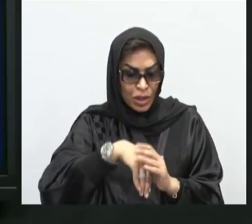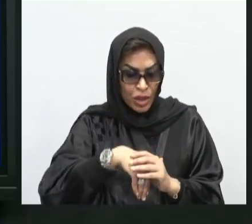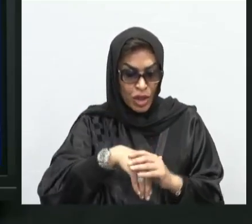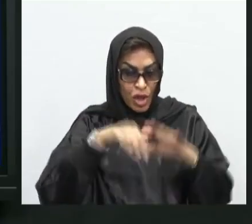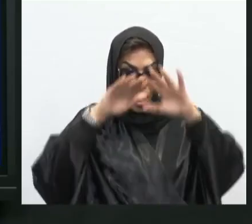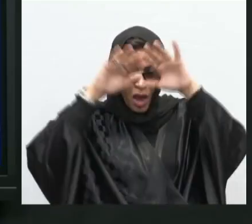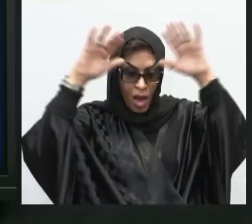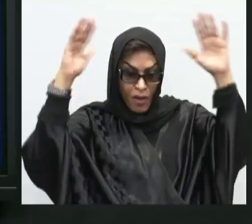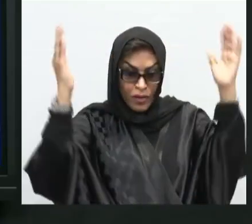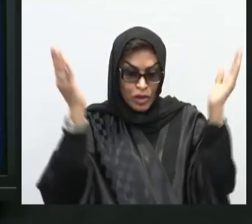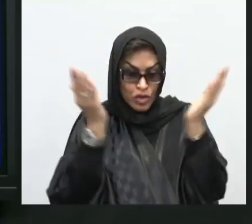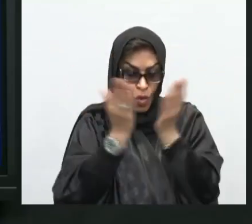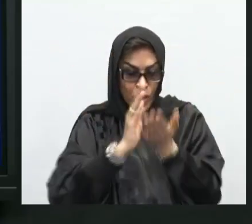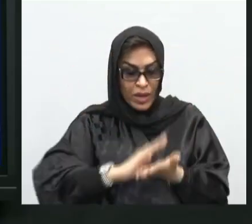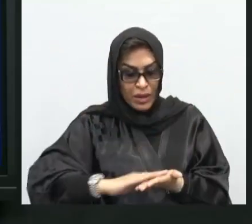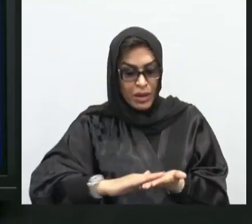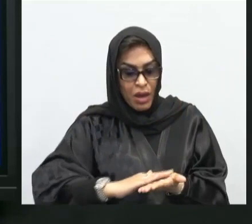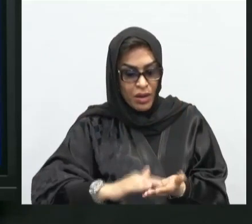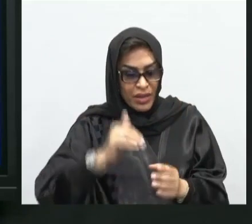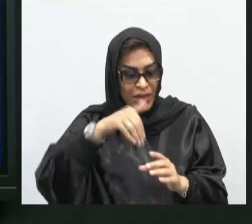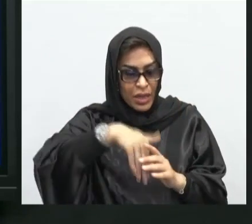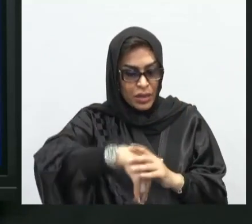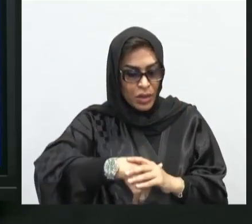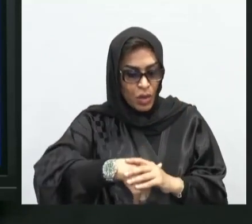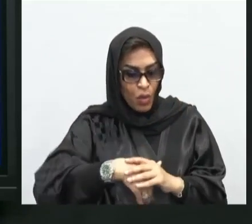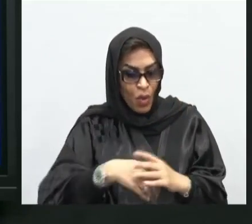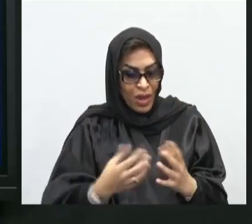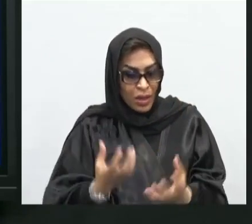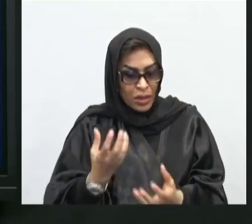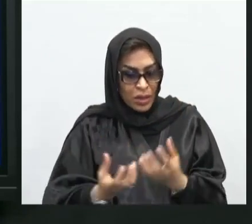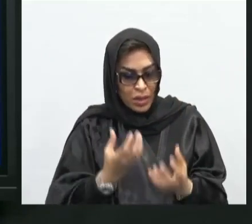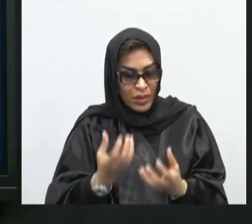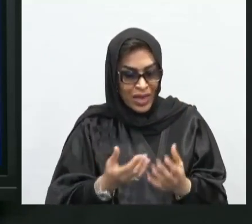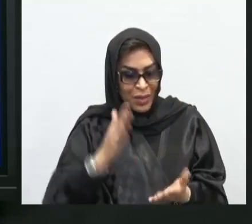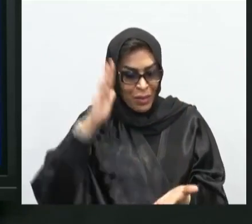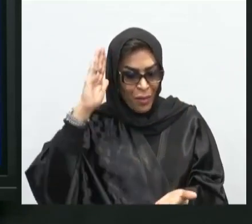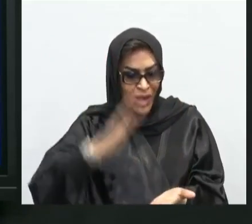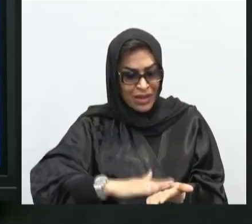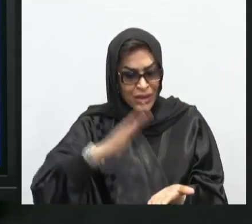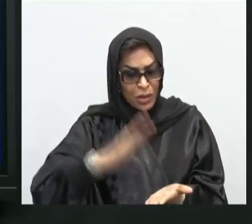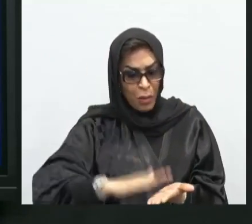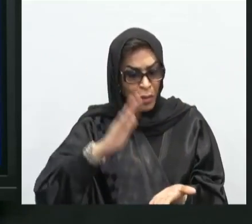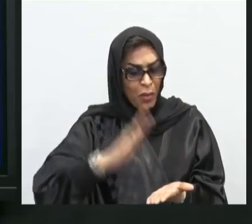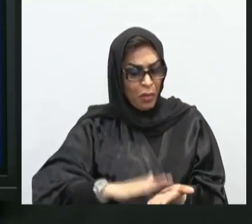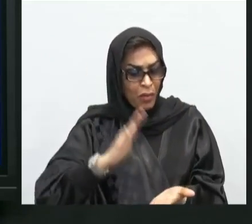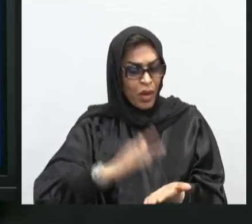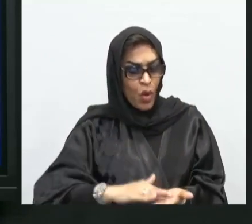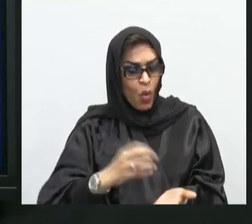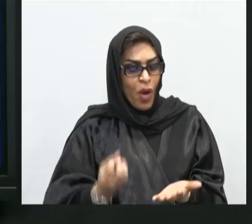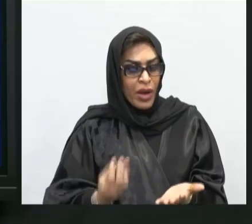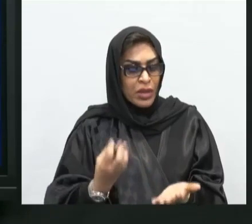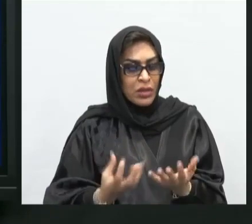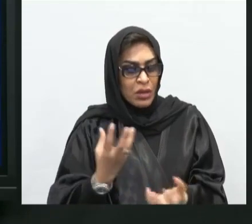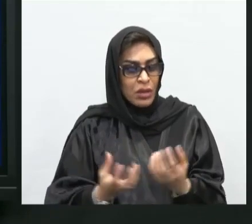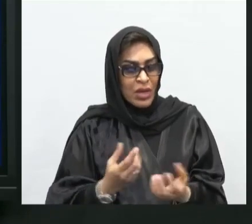الجوي للارض ولكنه يحترق قبل ان يرتطم بسطح الارض ويظهر